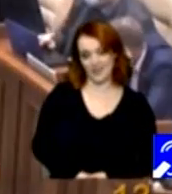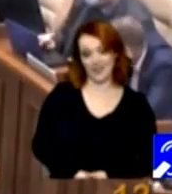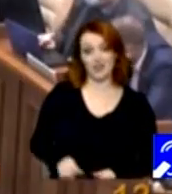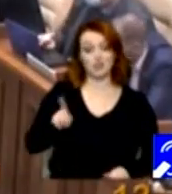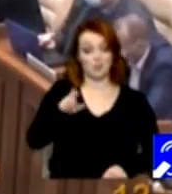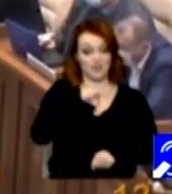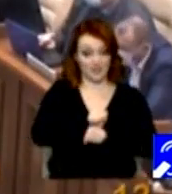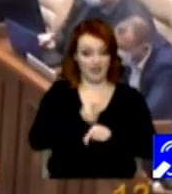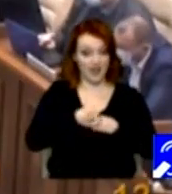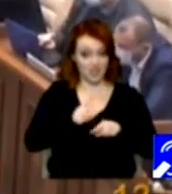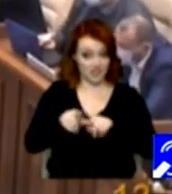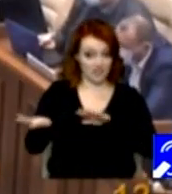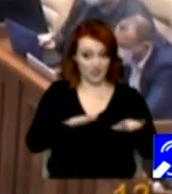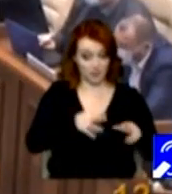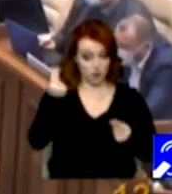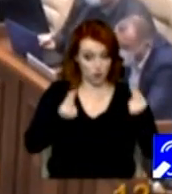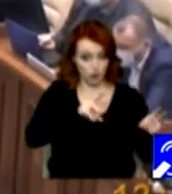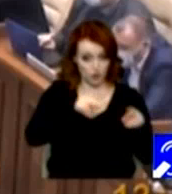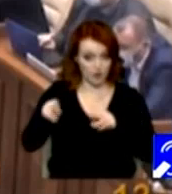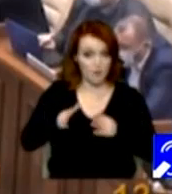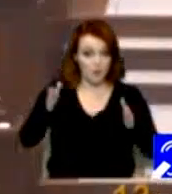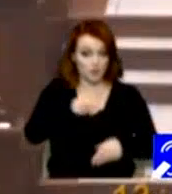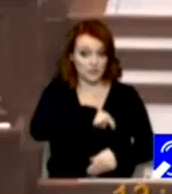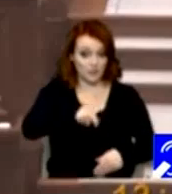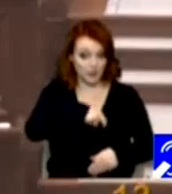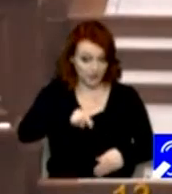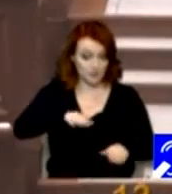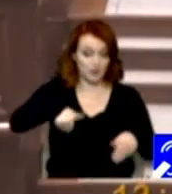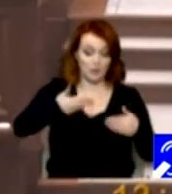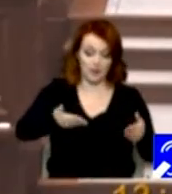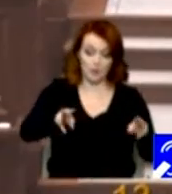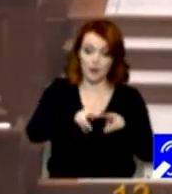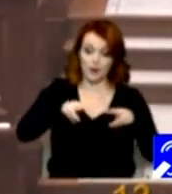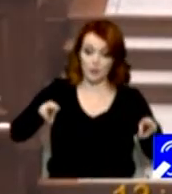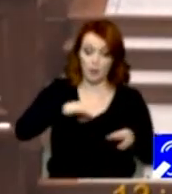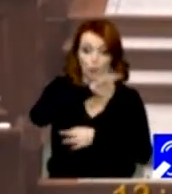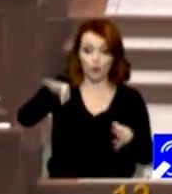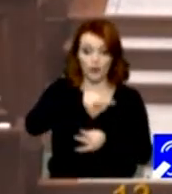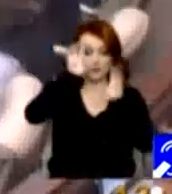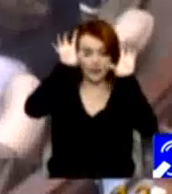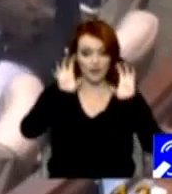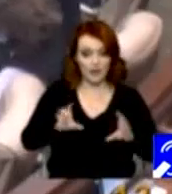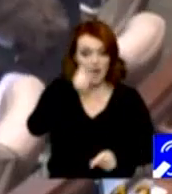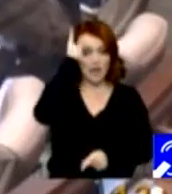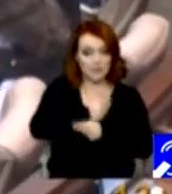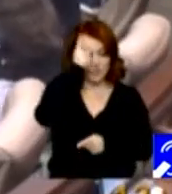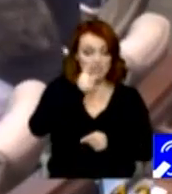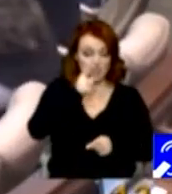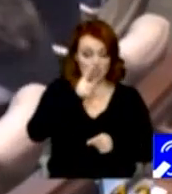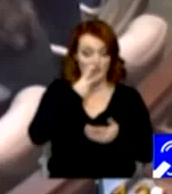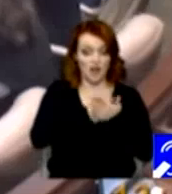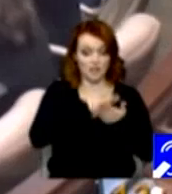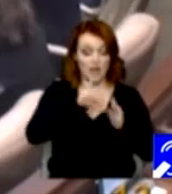fenomenul jocurilor de noroc mai mulți deputați poate sau înaintat Parlamentului un proiect de lege prin care se vrea interzicerea publicității la